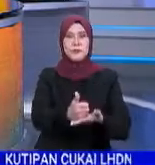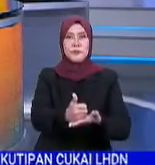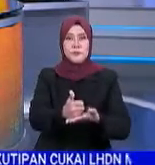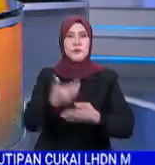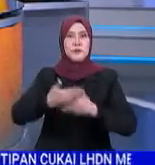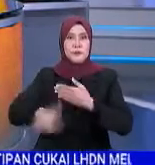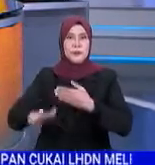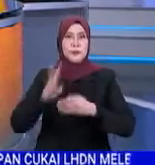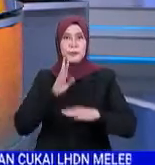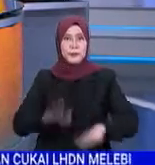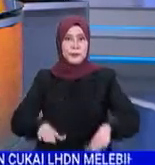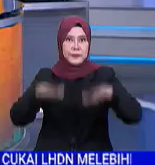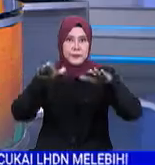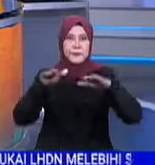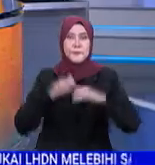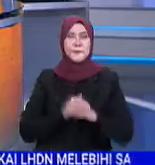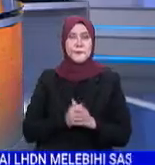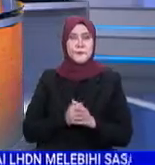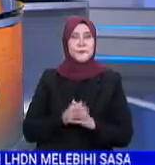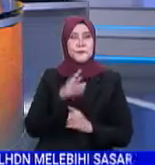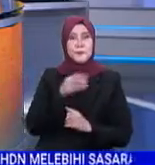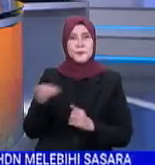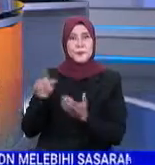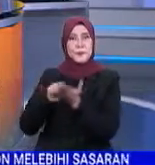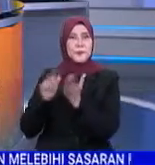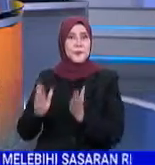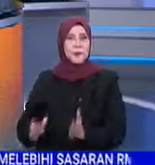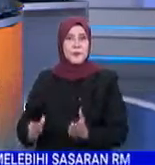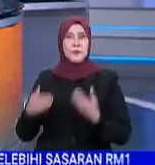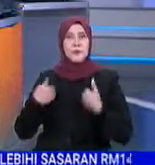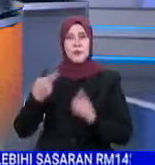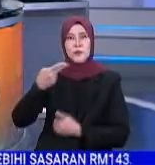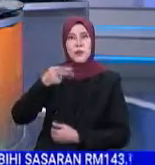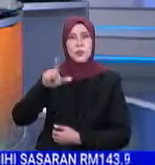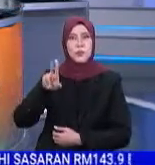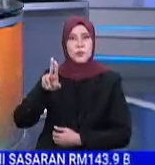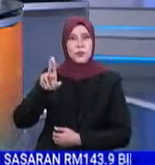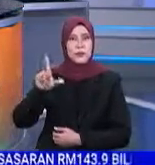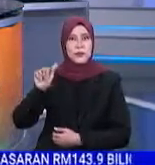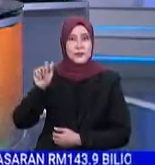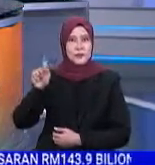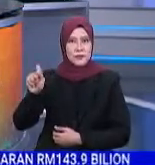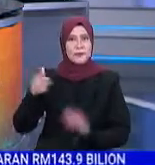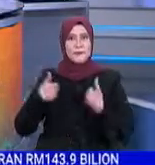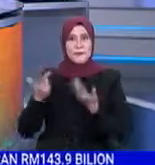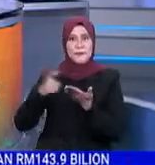banjir. Nurul Asmawati Harun yang berada di Sungai Lui Hulu Halangat ada perinciannya.